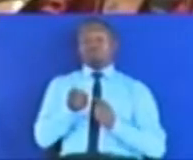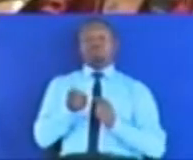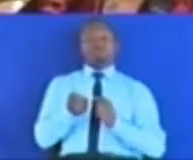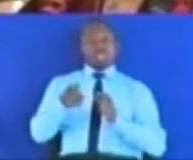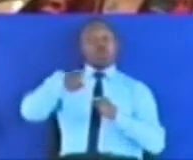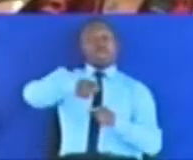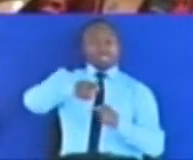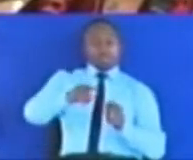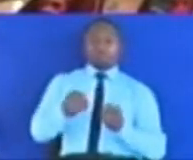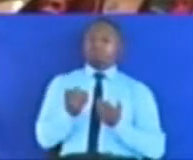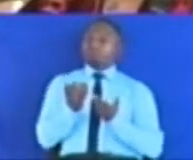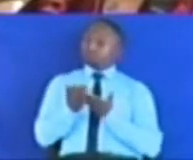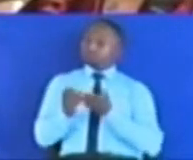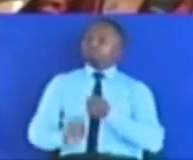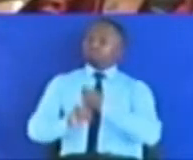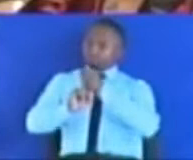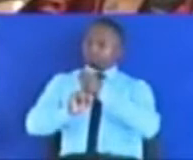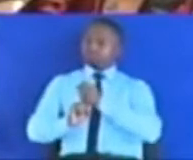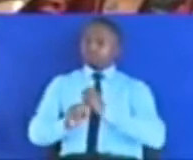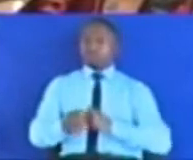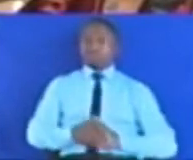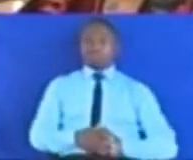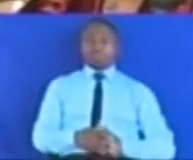Naibu Spika, naomba kuwasilisha.